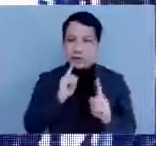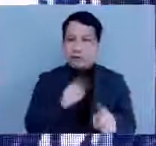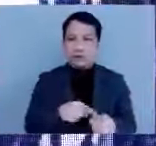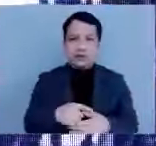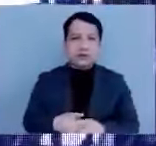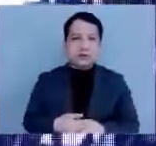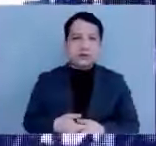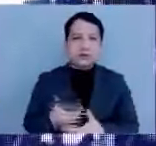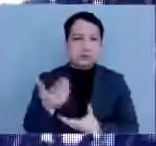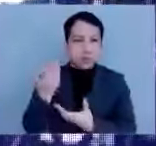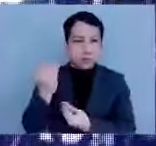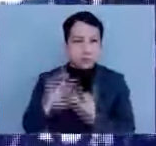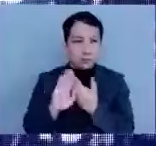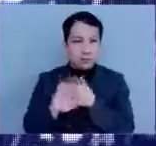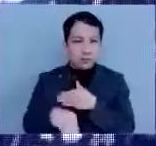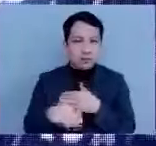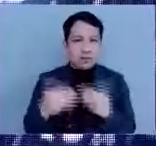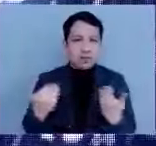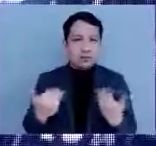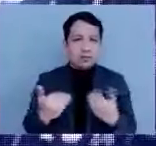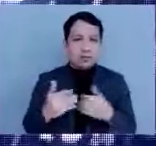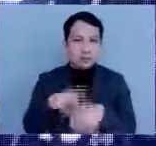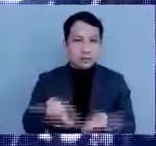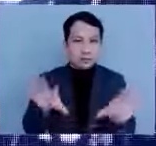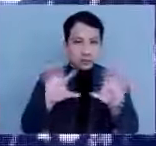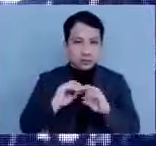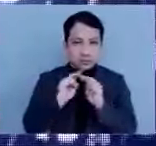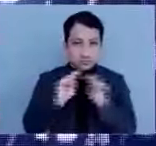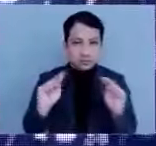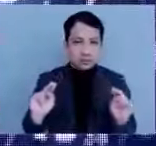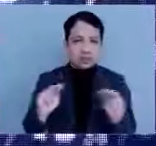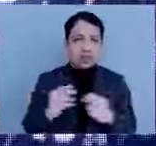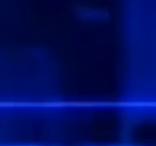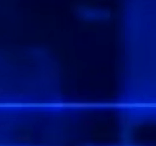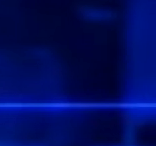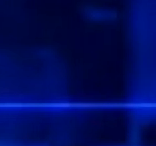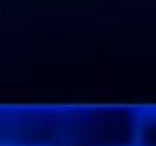Diyan lang kayo mga kapatid dahil hindi pa dito nagtatapos ang ating chikahan.